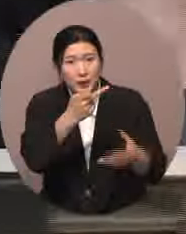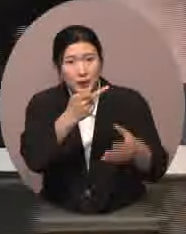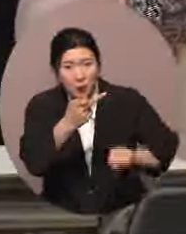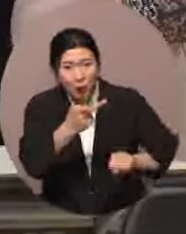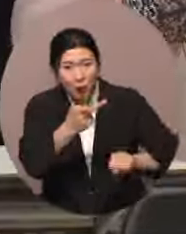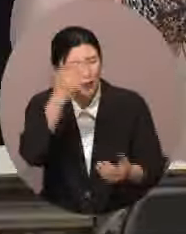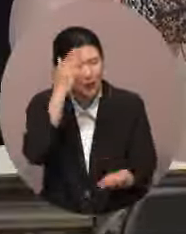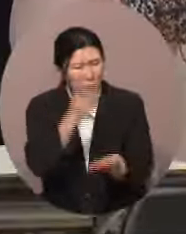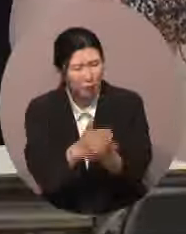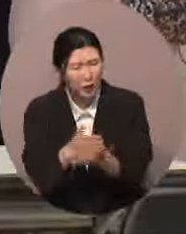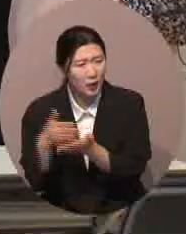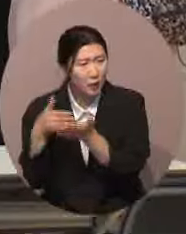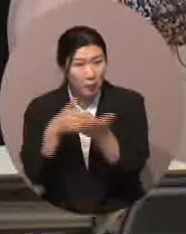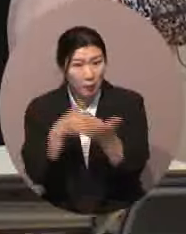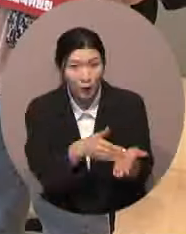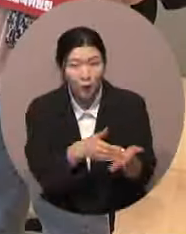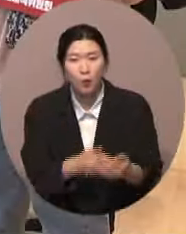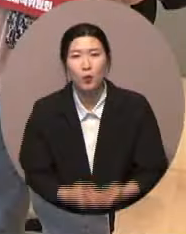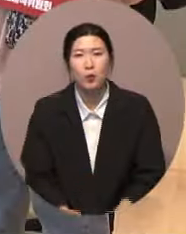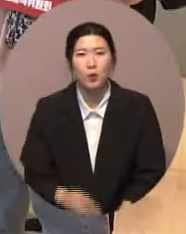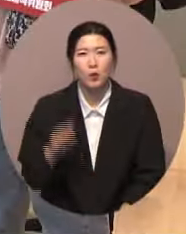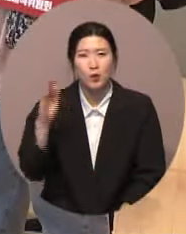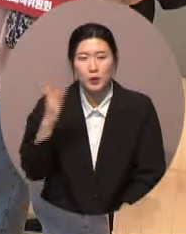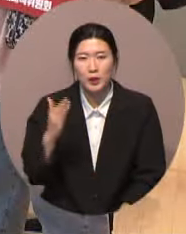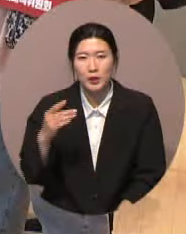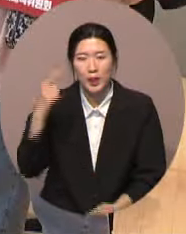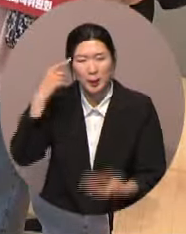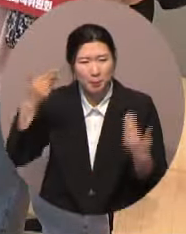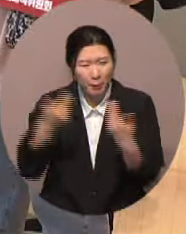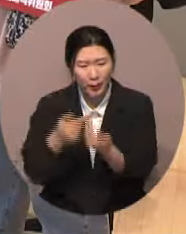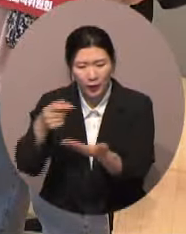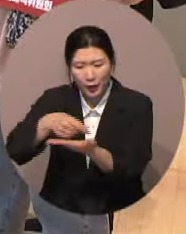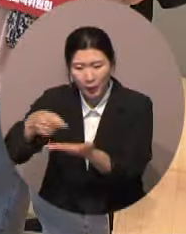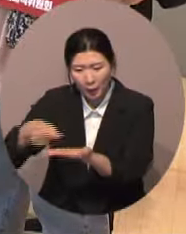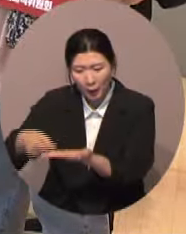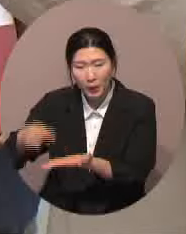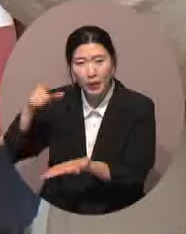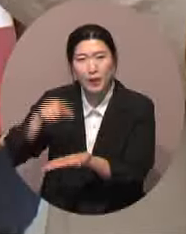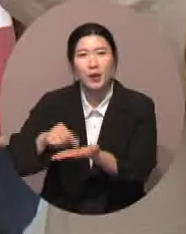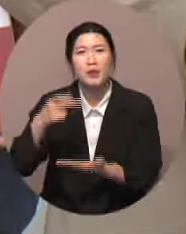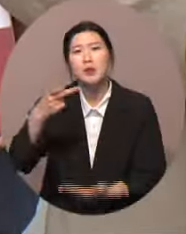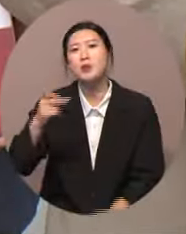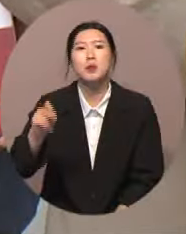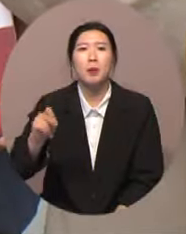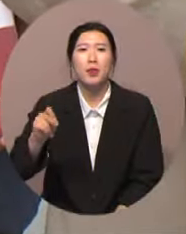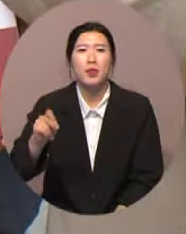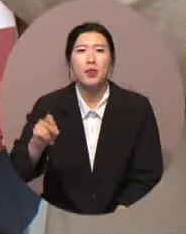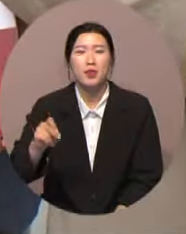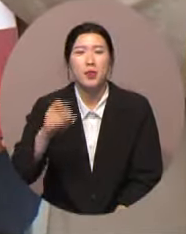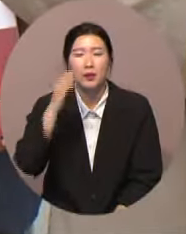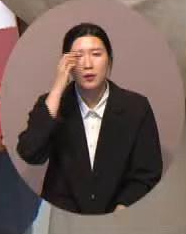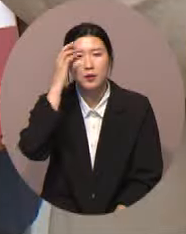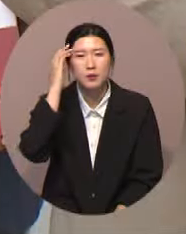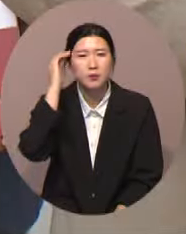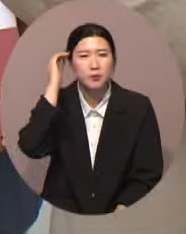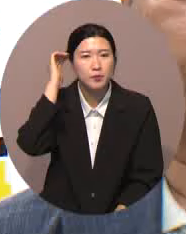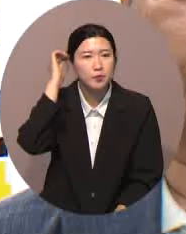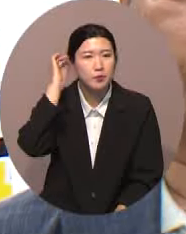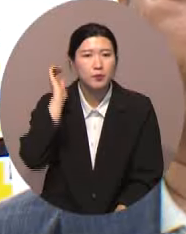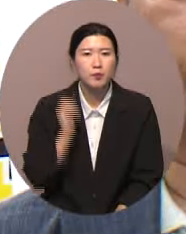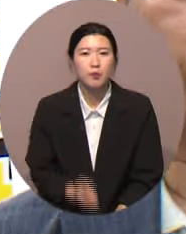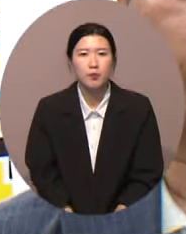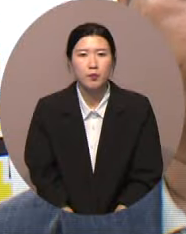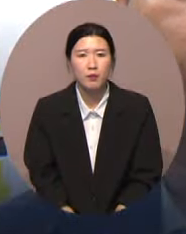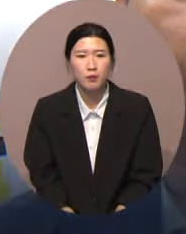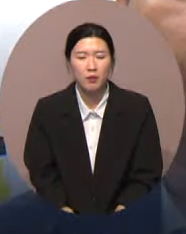삭감을 관철시켰고 최근에는 시민 2만여 명의 반대 서명을 받는 등 조성계획 백지화를 주장하고 있습니다.